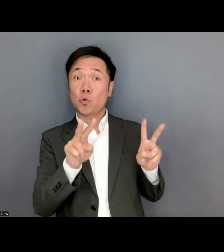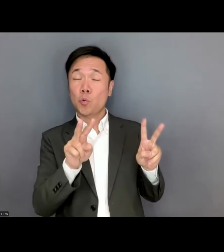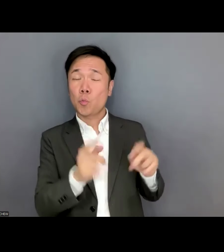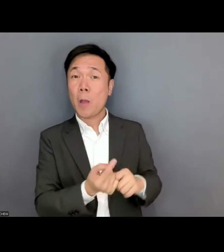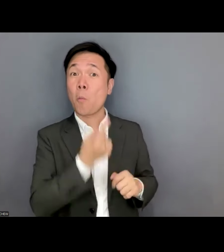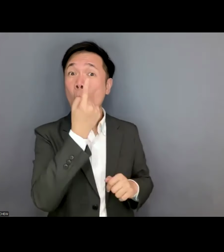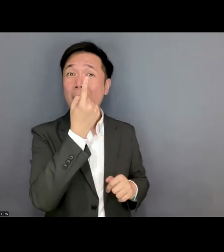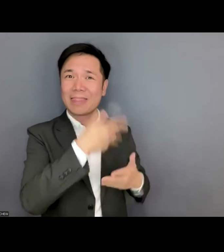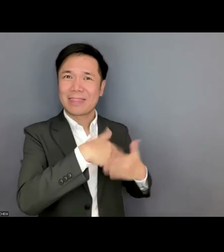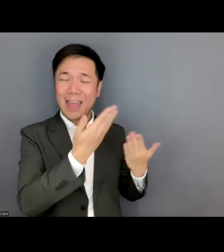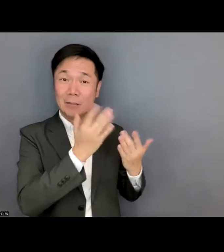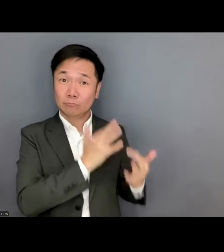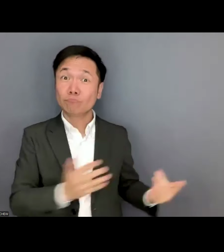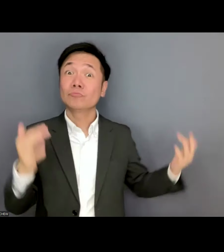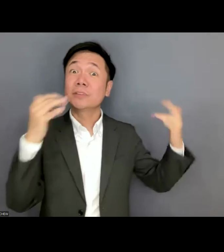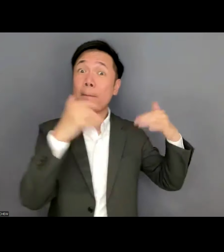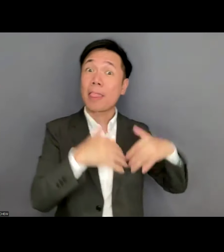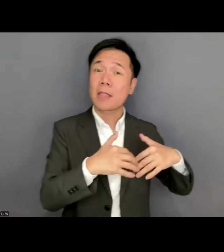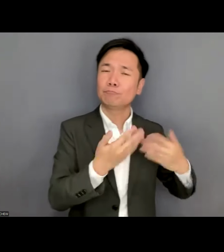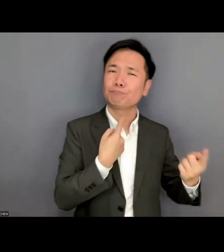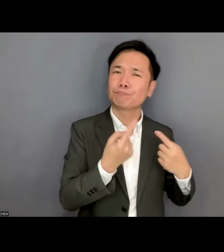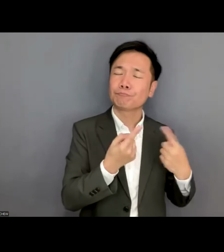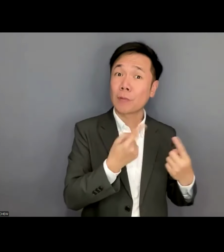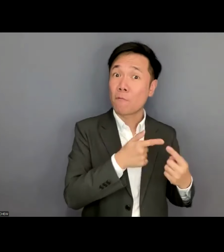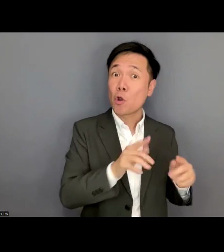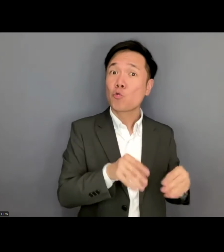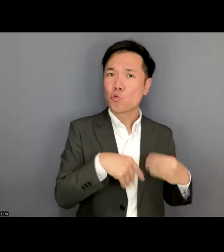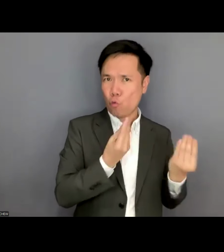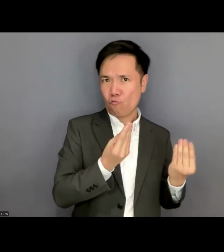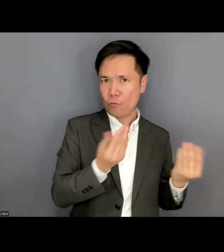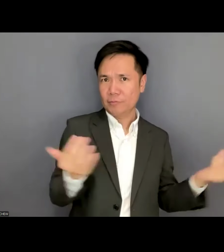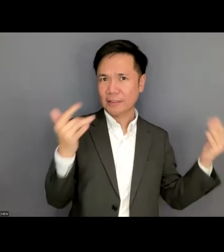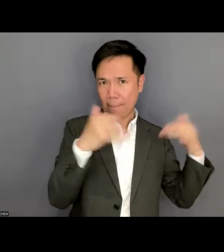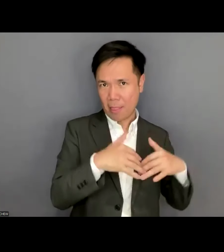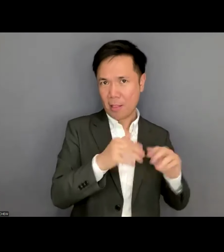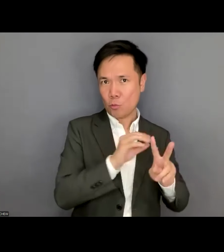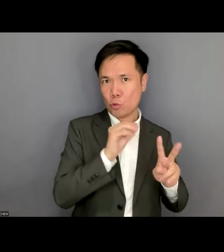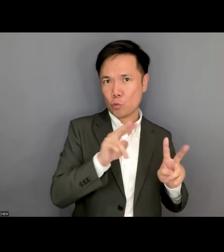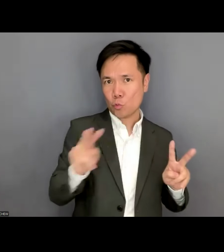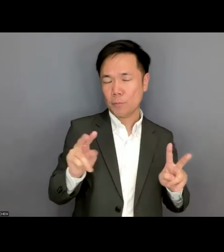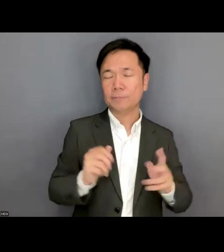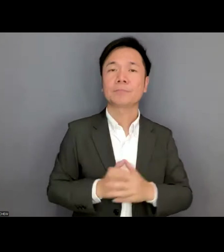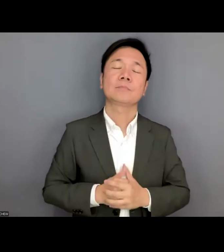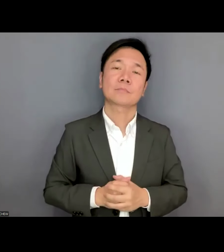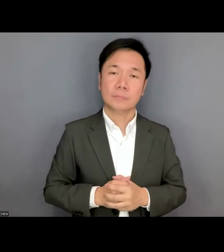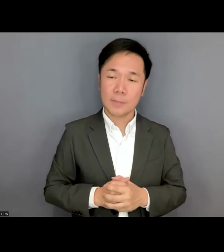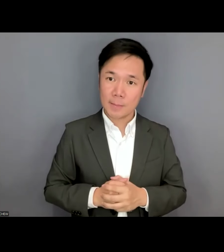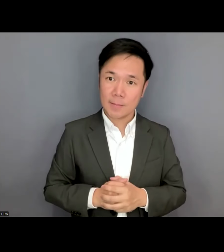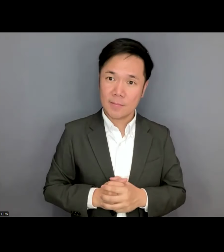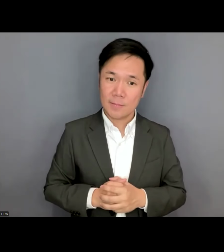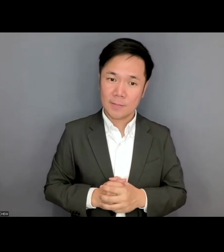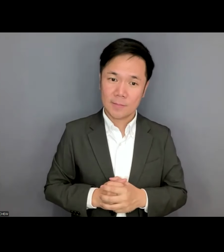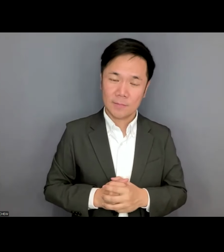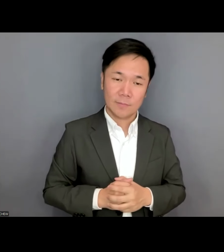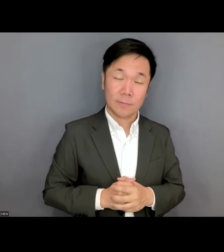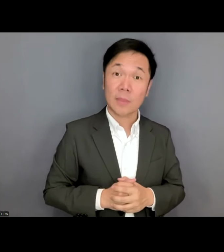c'était summit le sommet des jeunes of young people dans le cadre du sommet mondial pour les handicaps. Mais pour cette within année, les